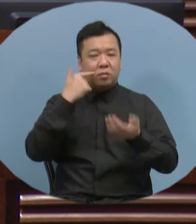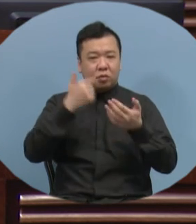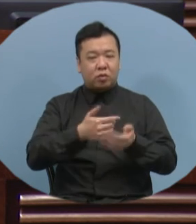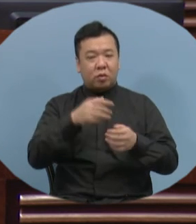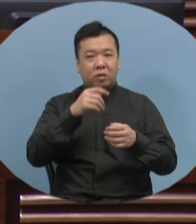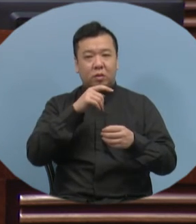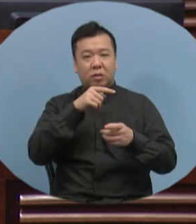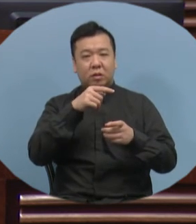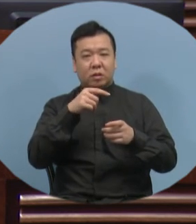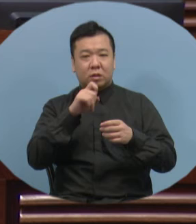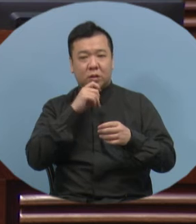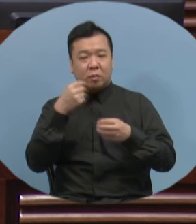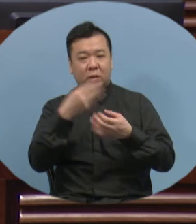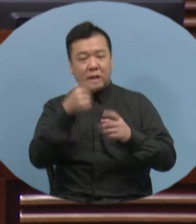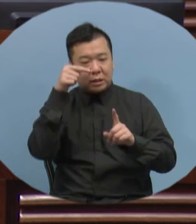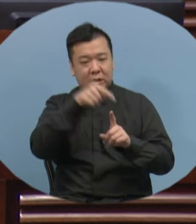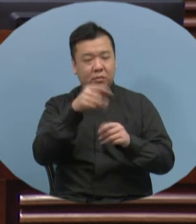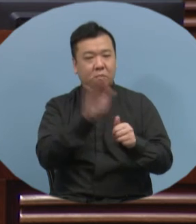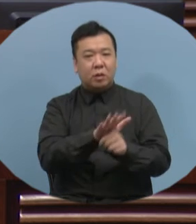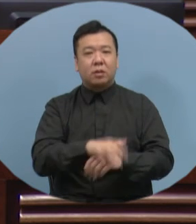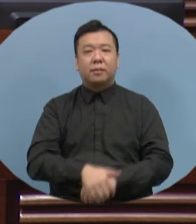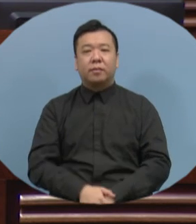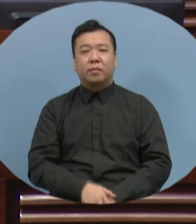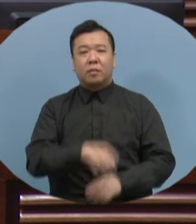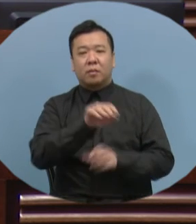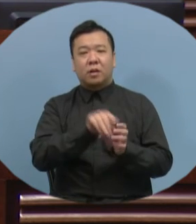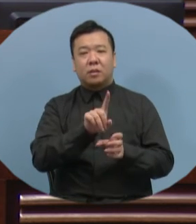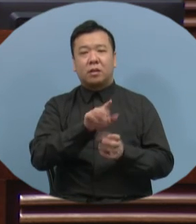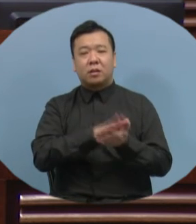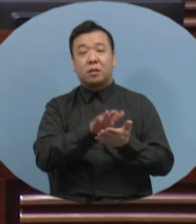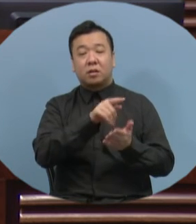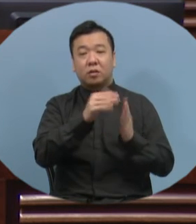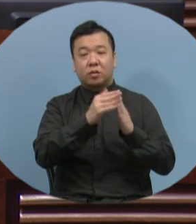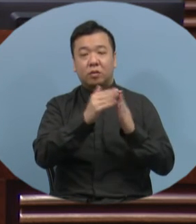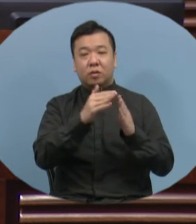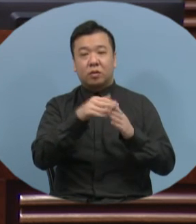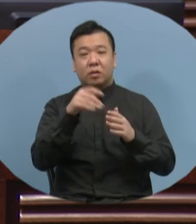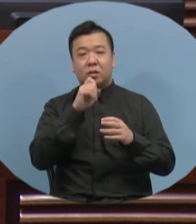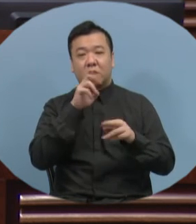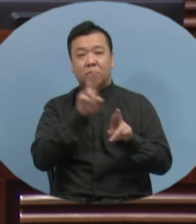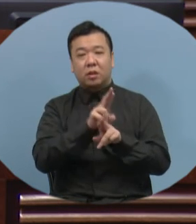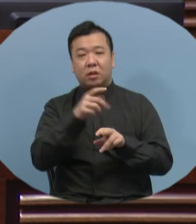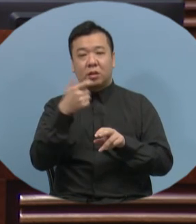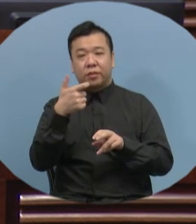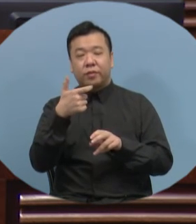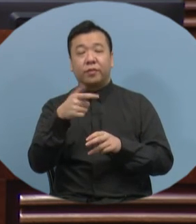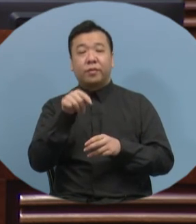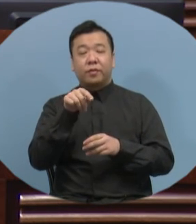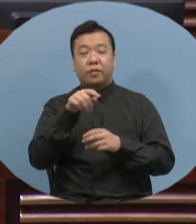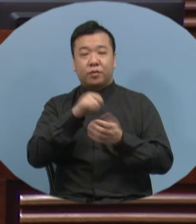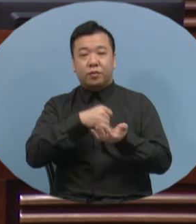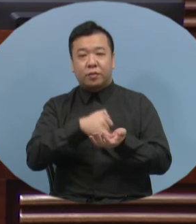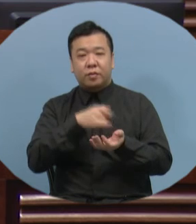重創的行業和人士提供針對性的支援，包括撤銷非住宅物業雙倍從價印花